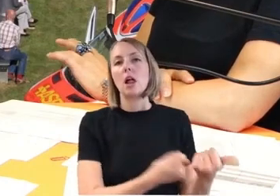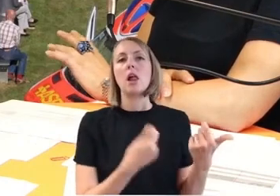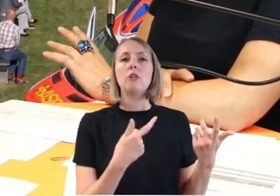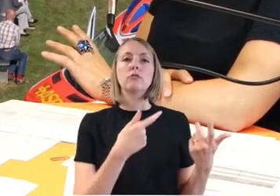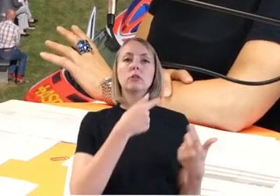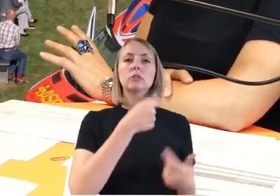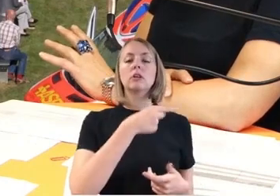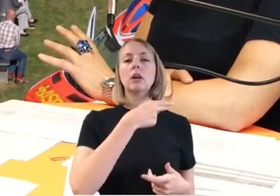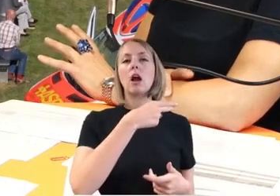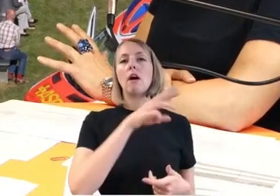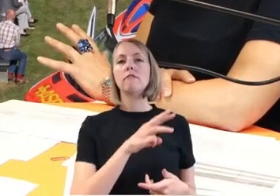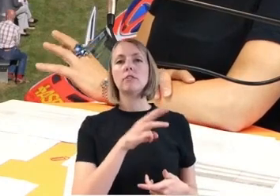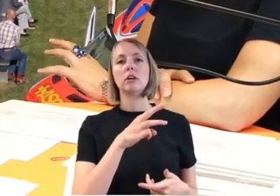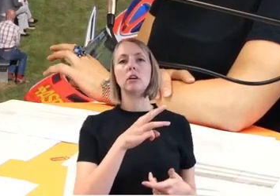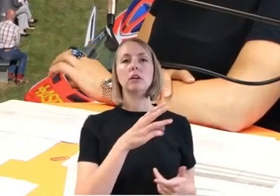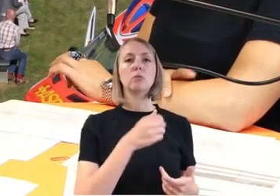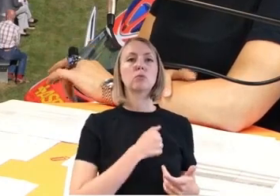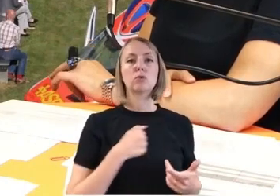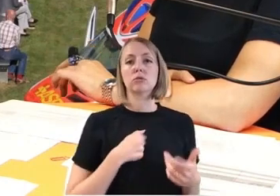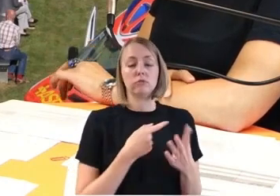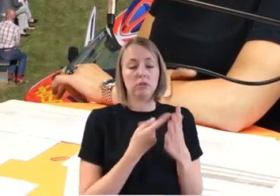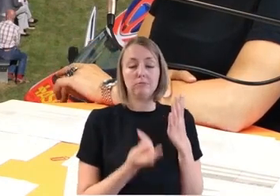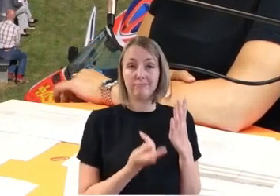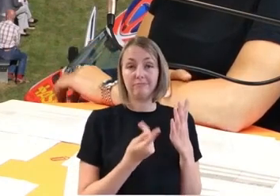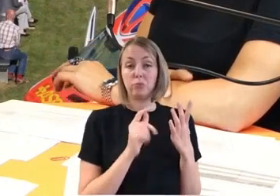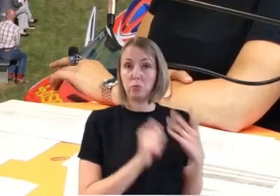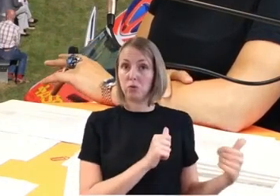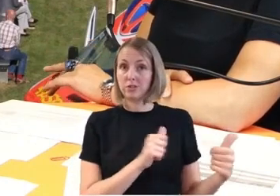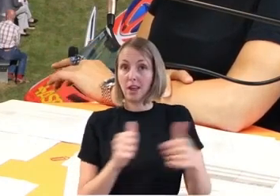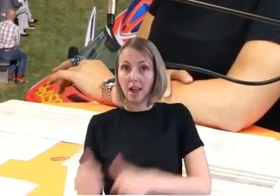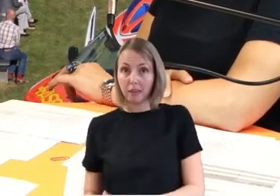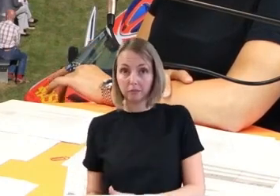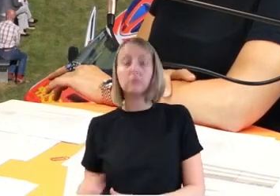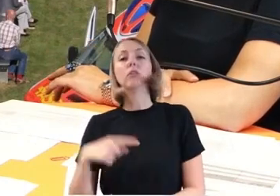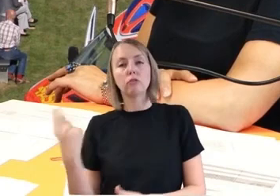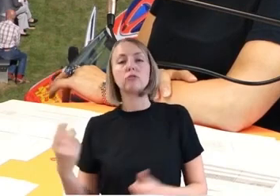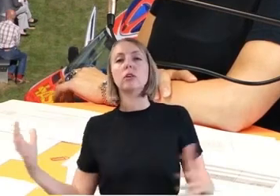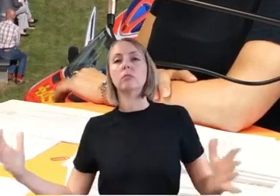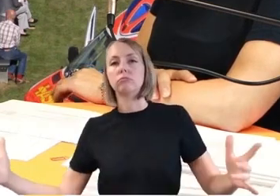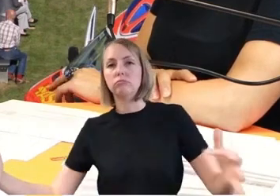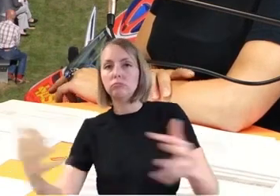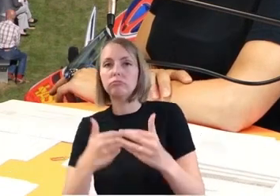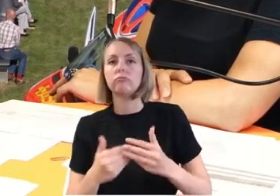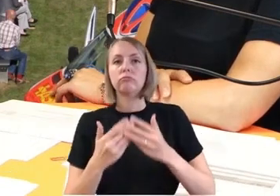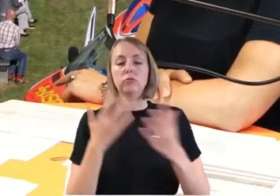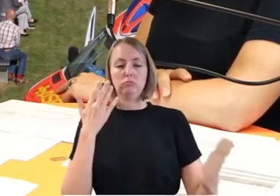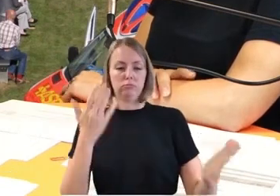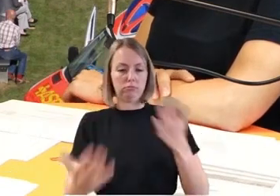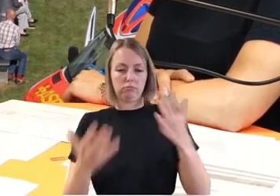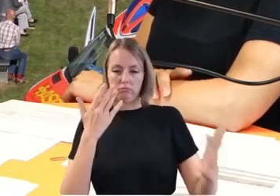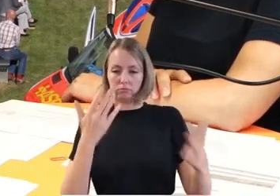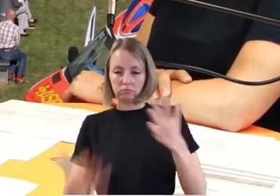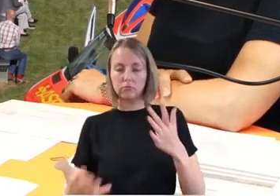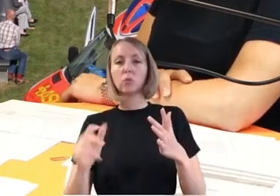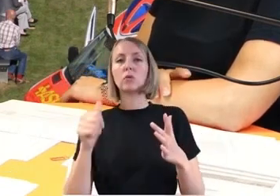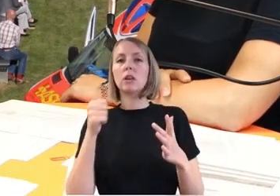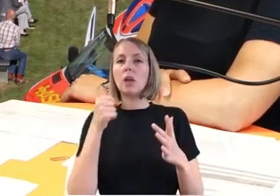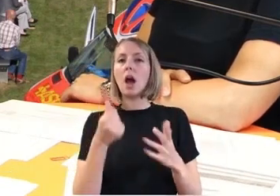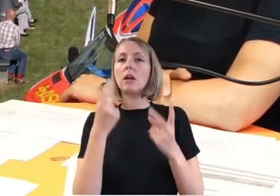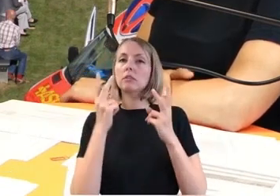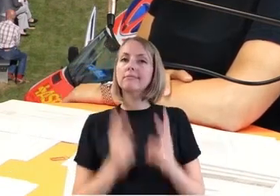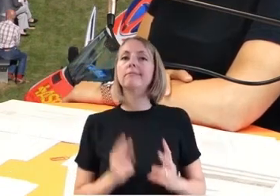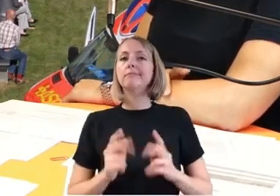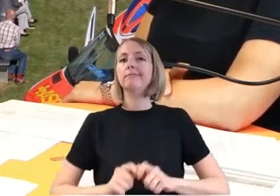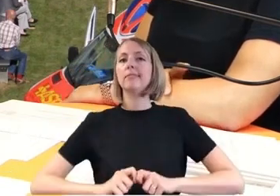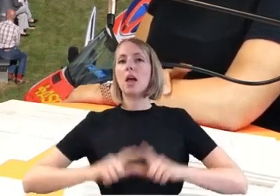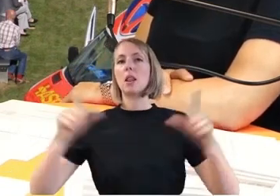das legen wir gegeneinander aufeinander bereiten das auf und schaffen daraus einen einheitlichen lageberichts